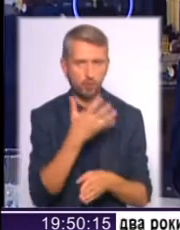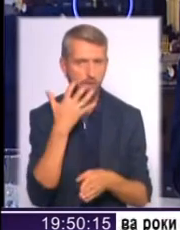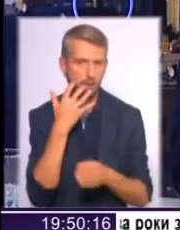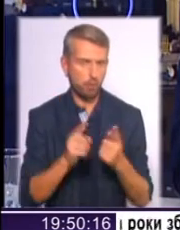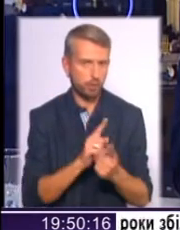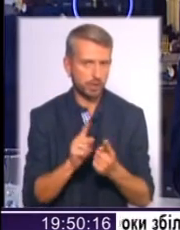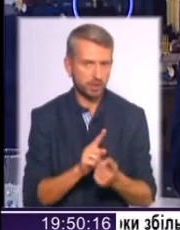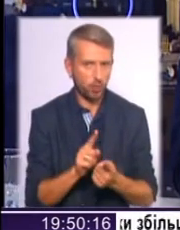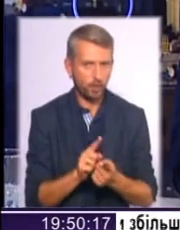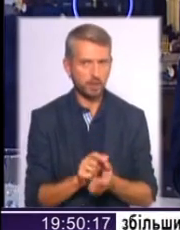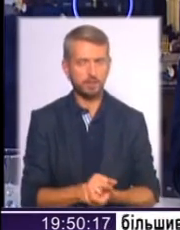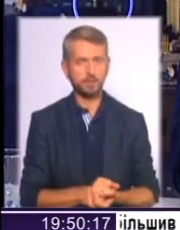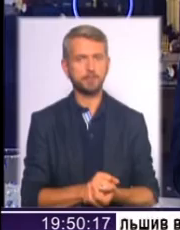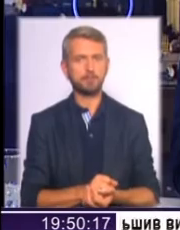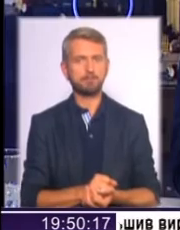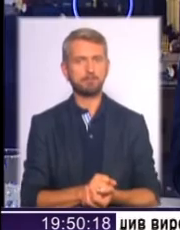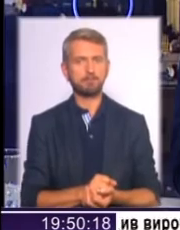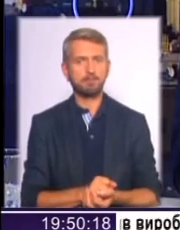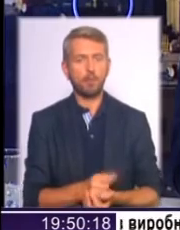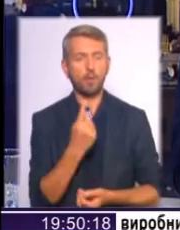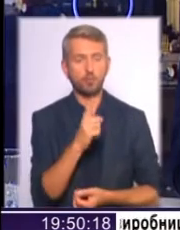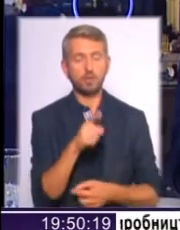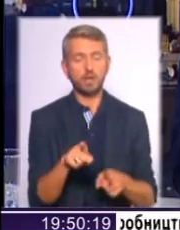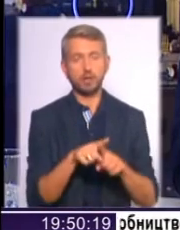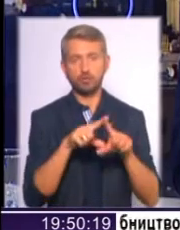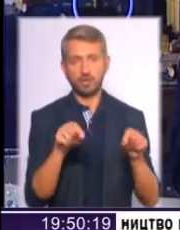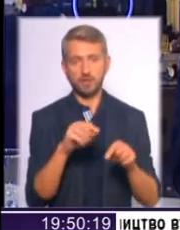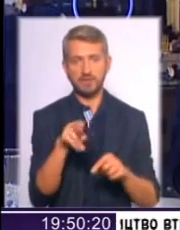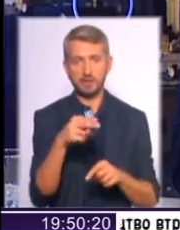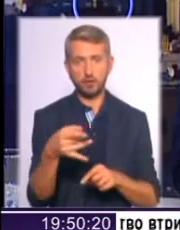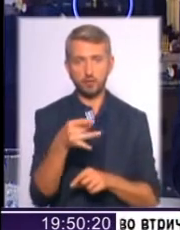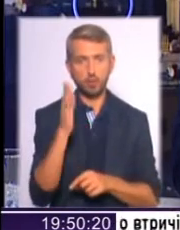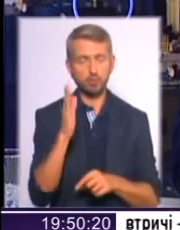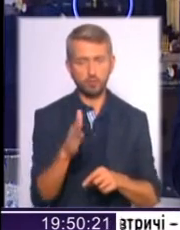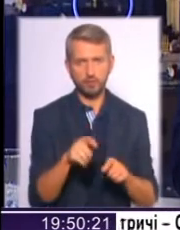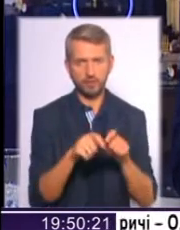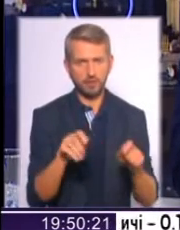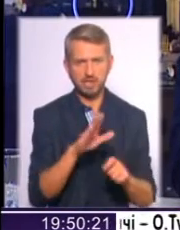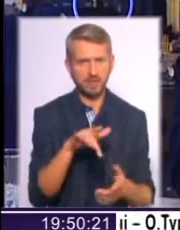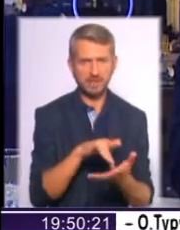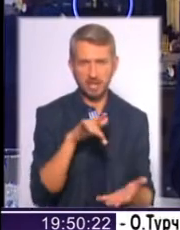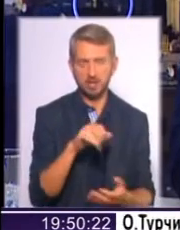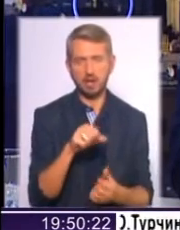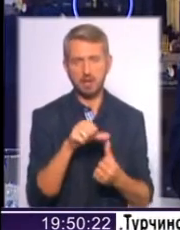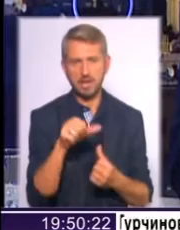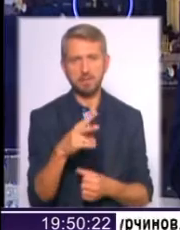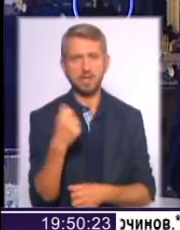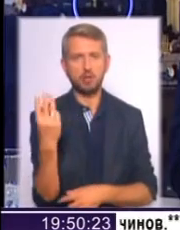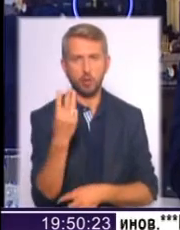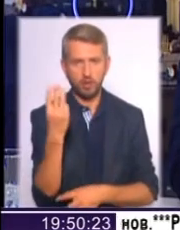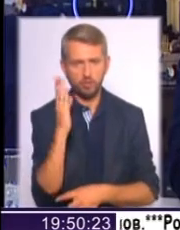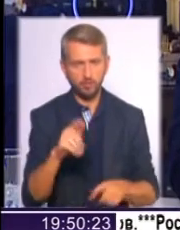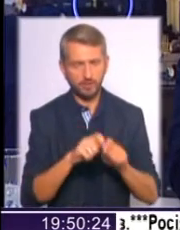термомодернізовані. І от одну з таких шкіл будемо в Деснянському районі, не в центрі, а саме от на Троєщині,